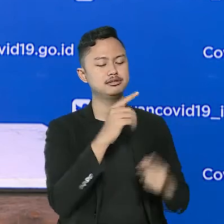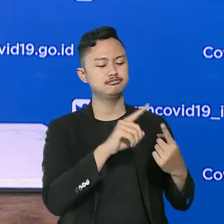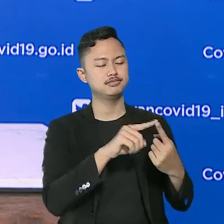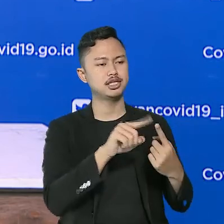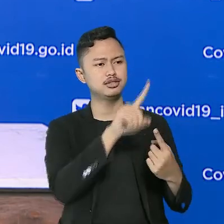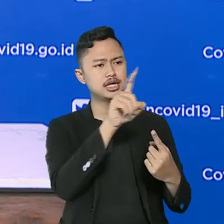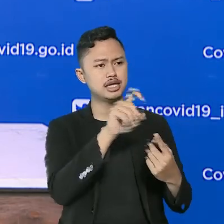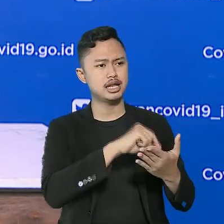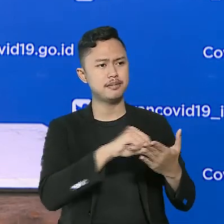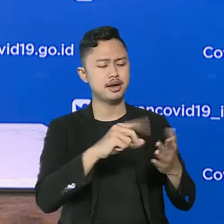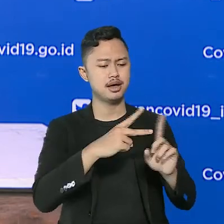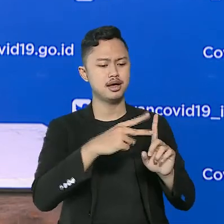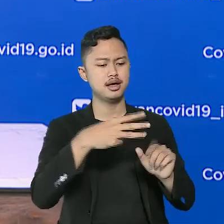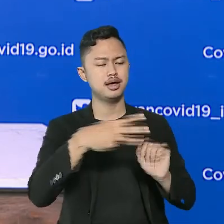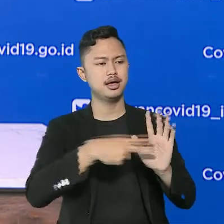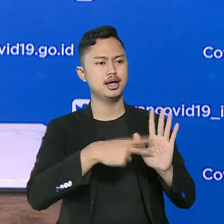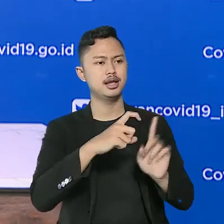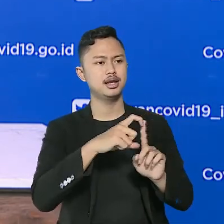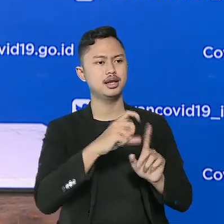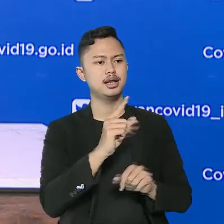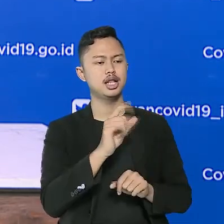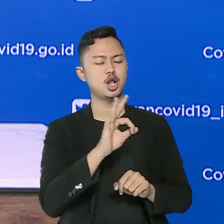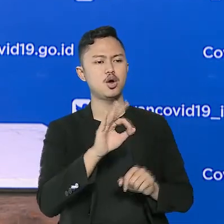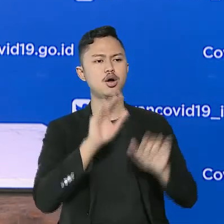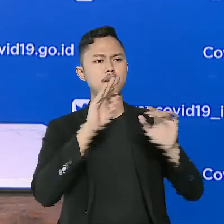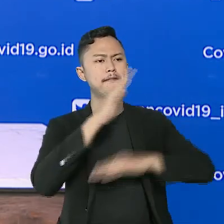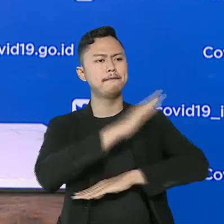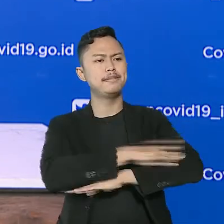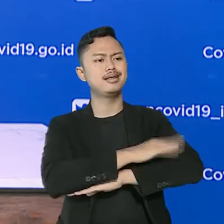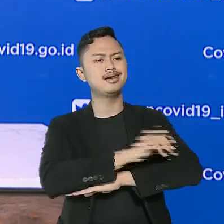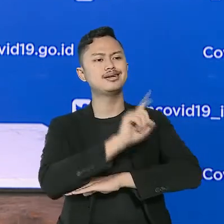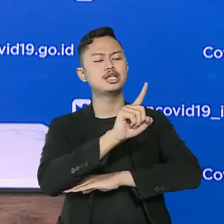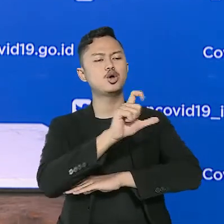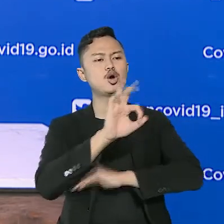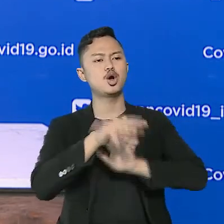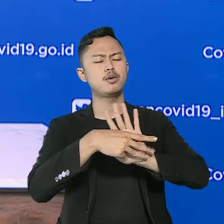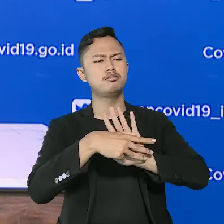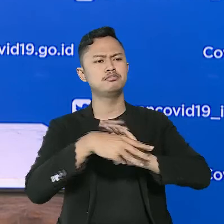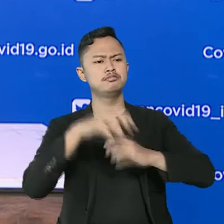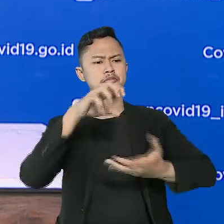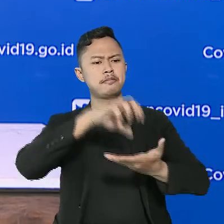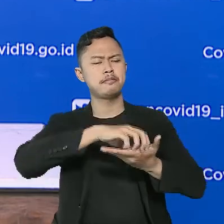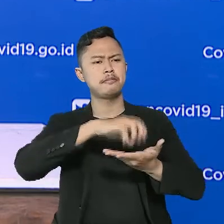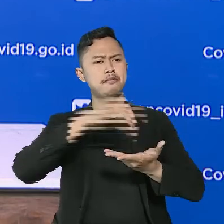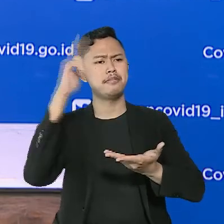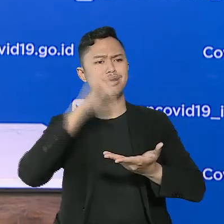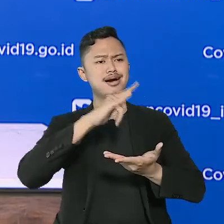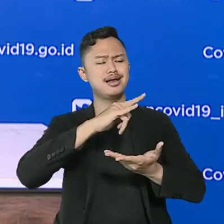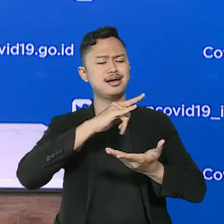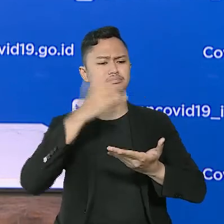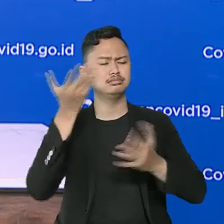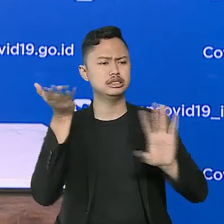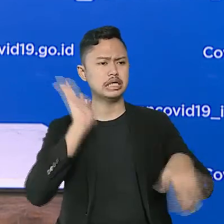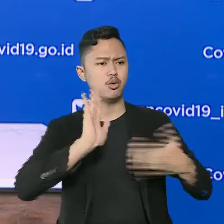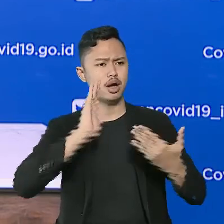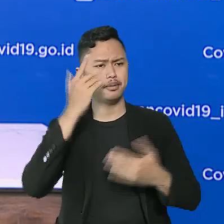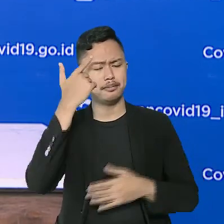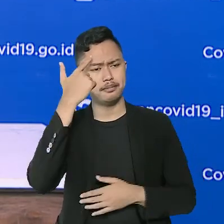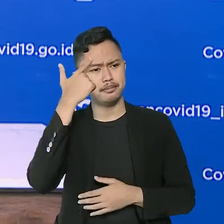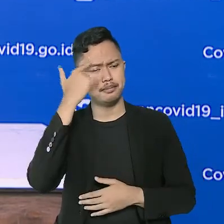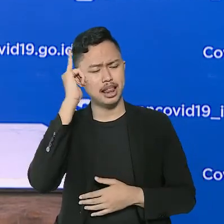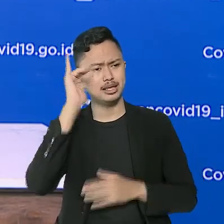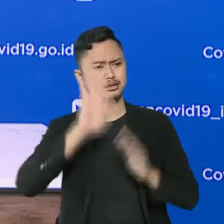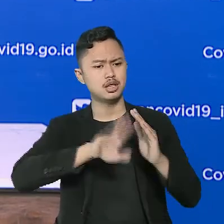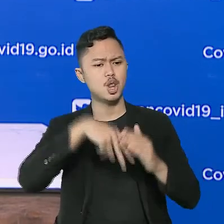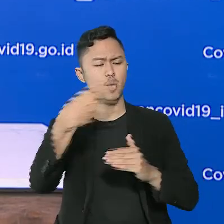pertama dari Hendro, berita1.com. Apakah semua bandara, terutama luar Jawa Bali, dilengkapi sarana tes